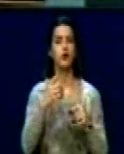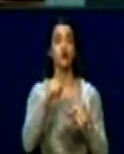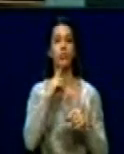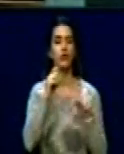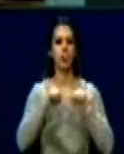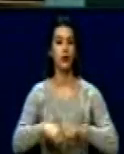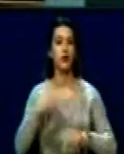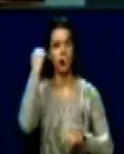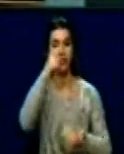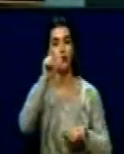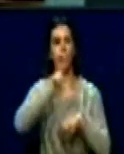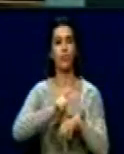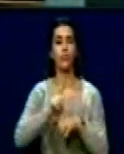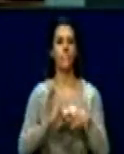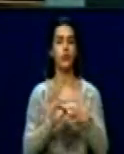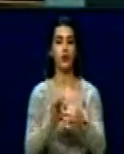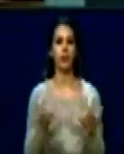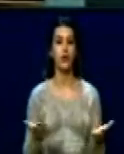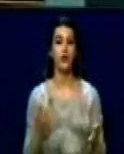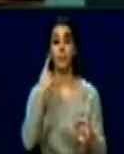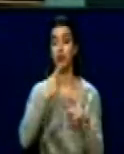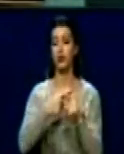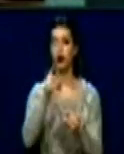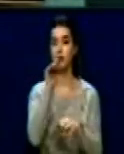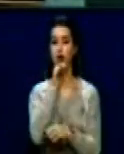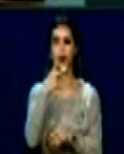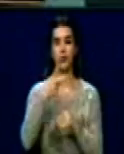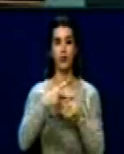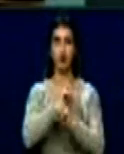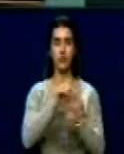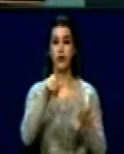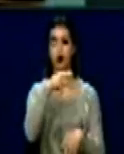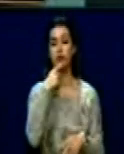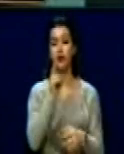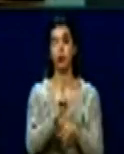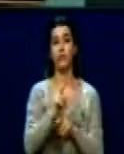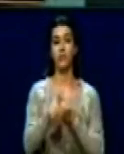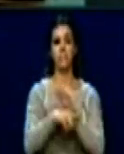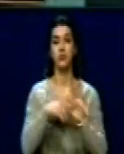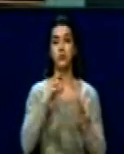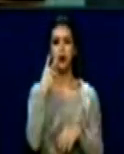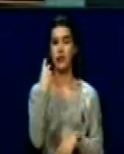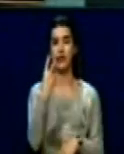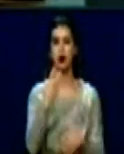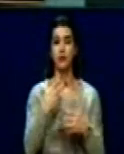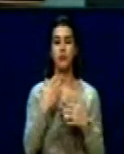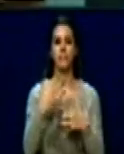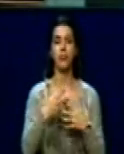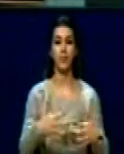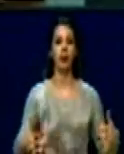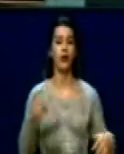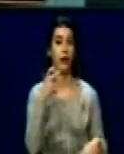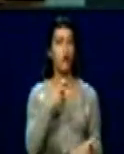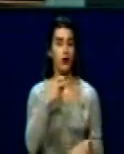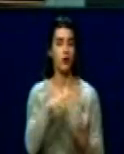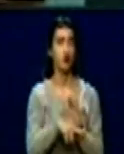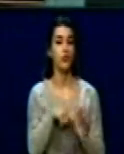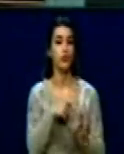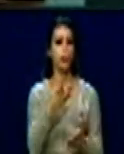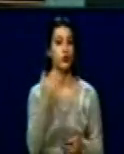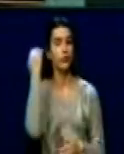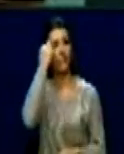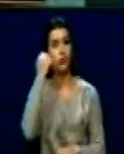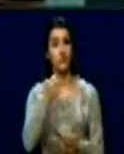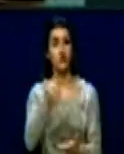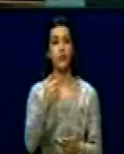me Turqinë, e cila, siç është raportuar në media, do ta dëmtojë buxhetin e Kosovës për diku 20 milion euro. Në vet duke pas parasysh që importi